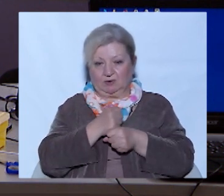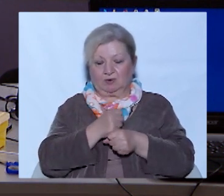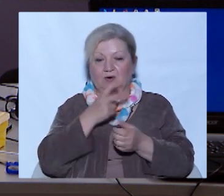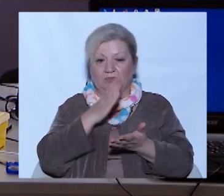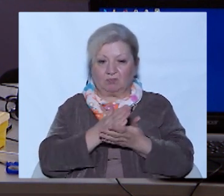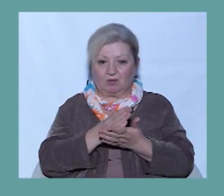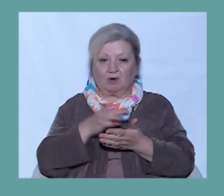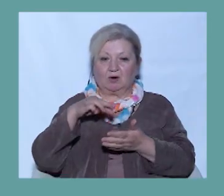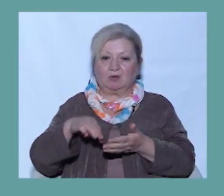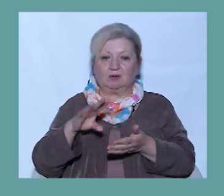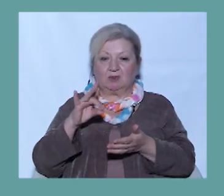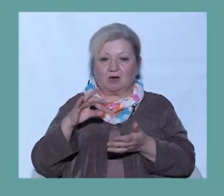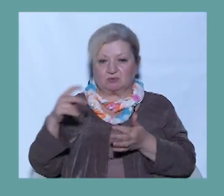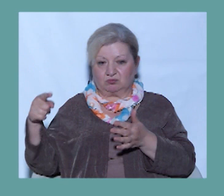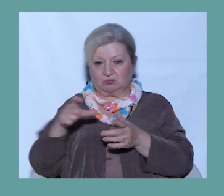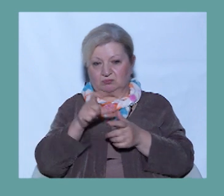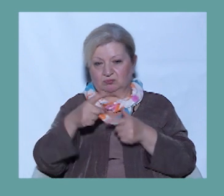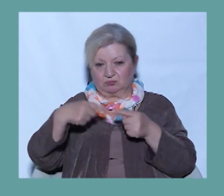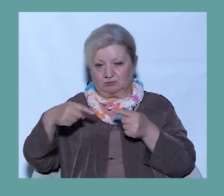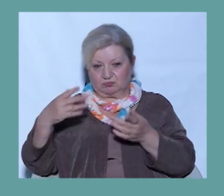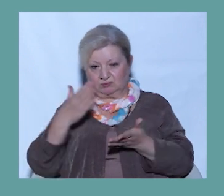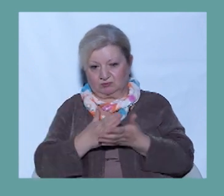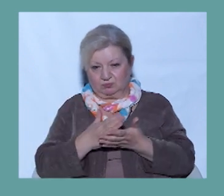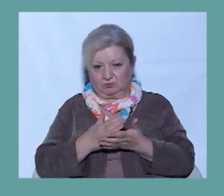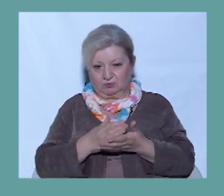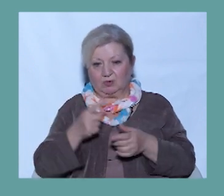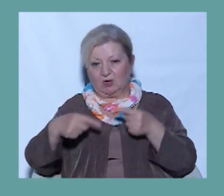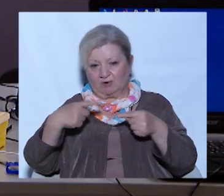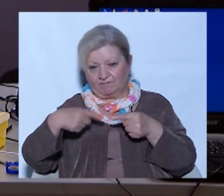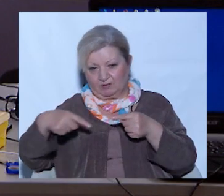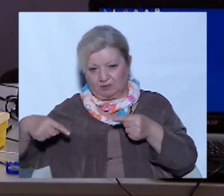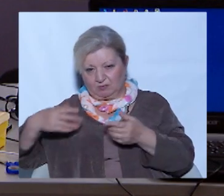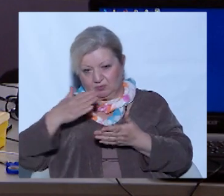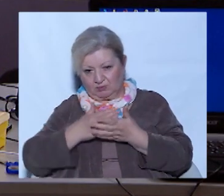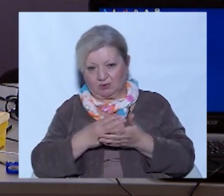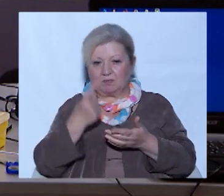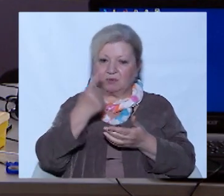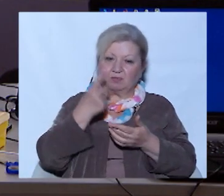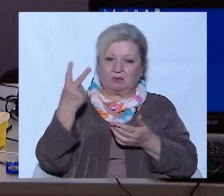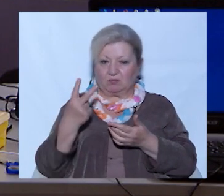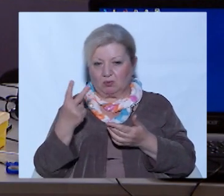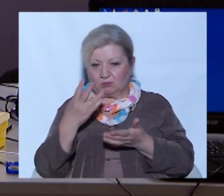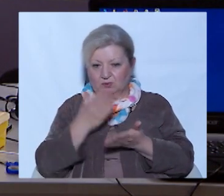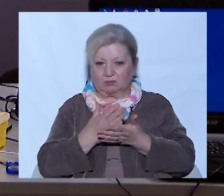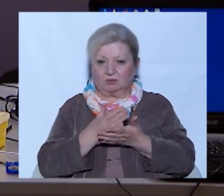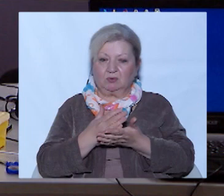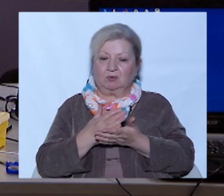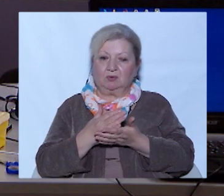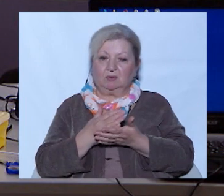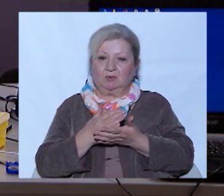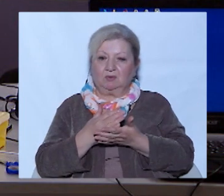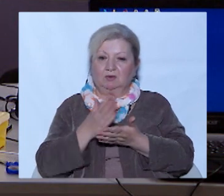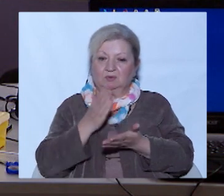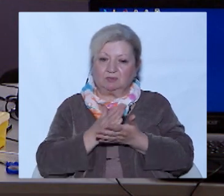ცდა ჩავატაროთ. გვაქვს ტრანსფორმატორები, გვაქვს აგერ ხვიები, პირველადი, მეორადი,